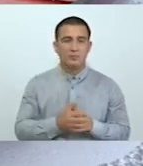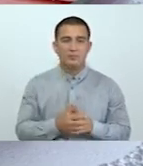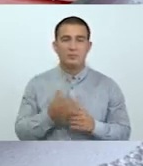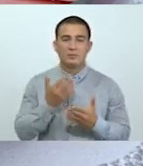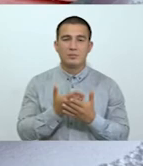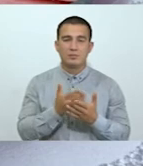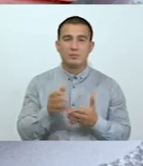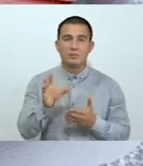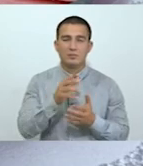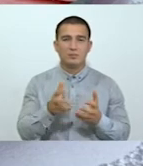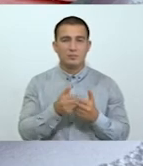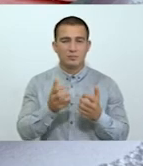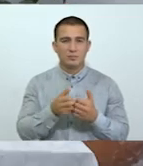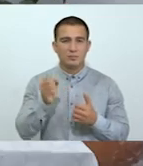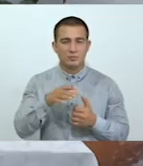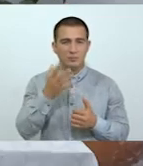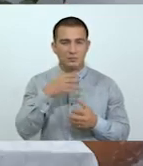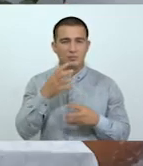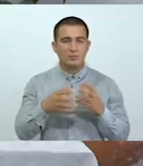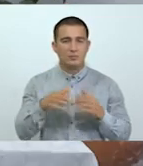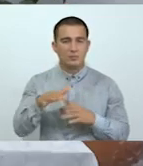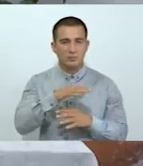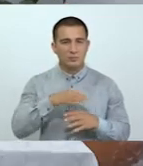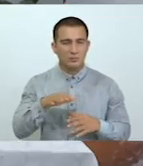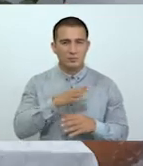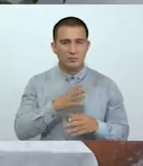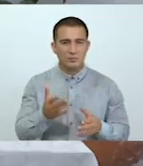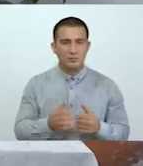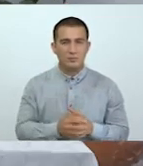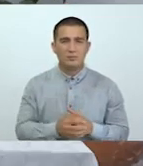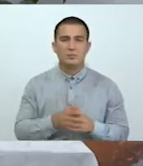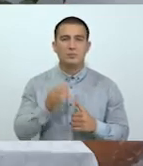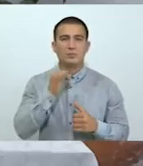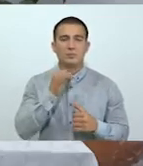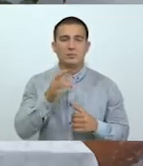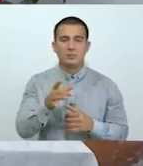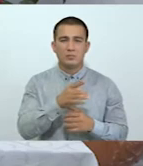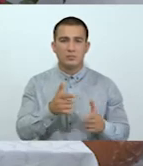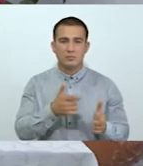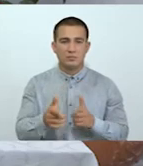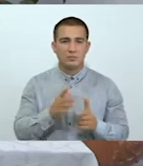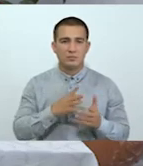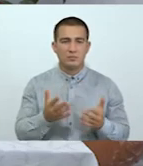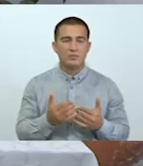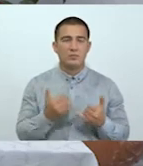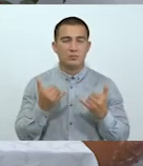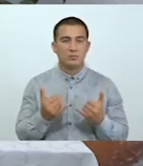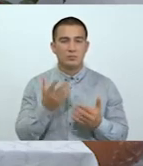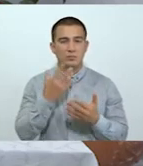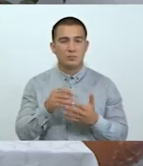Mana demak xamir soldik. Ustiga pomidor taxlab oldik. Kolbasa taxladik. Ana endi